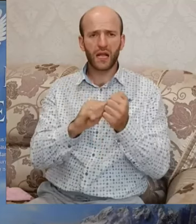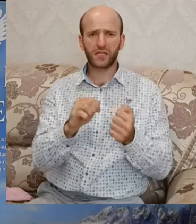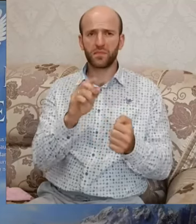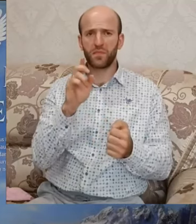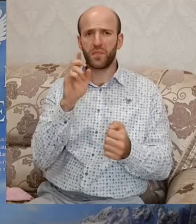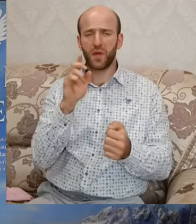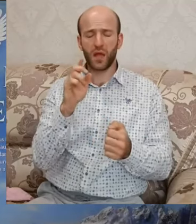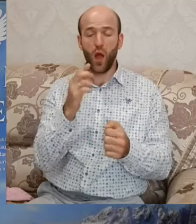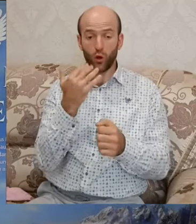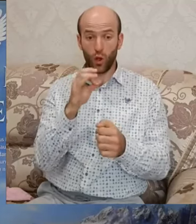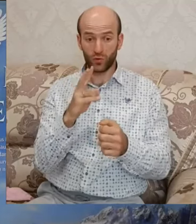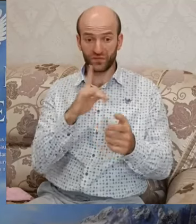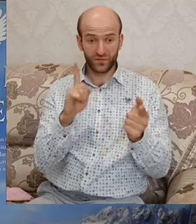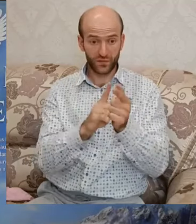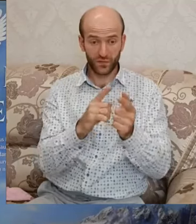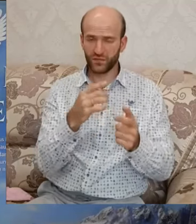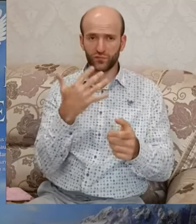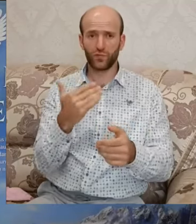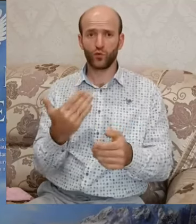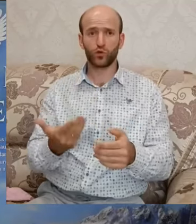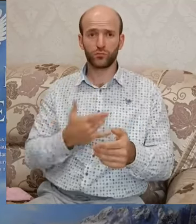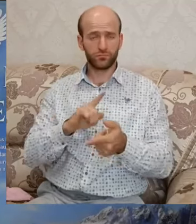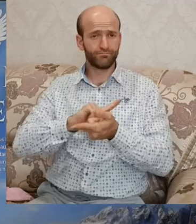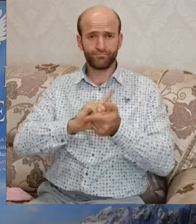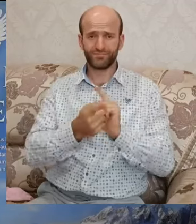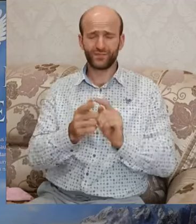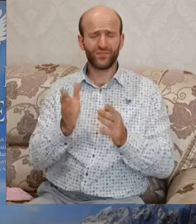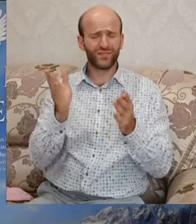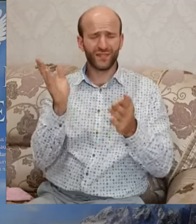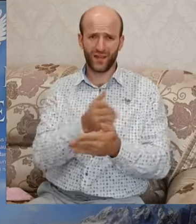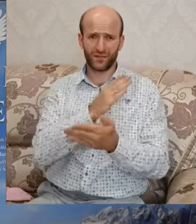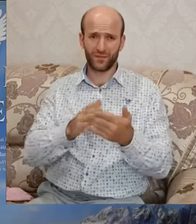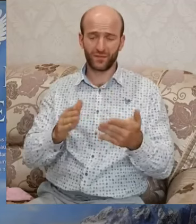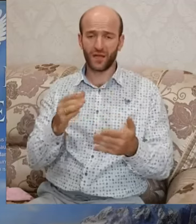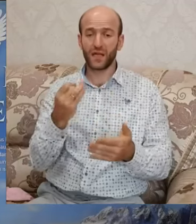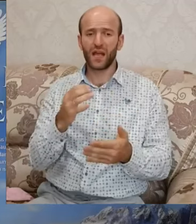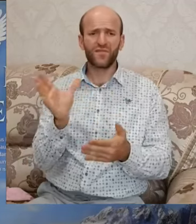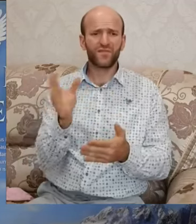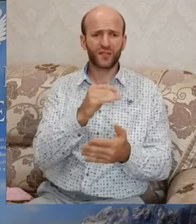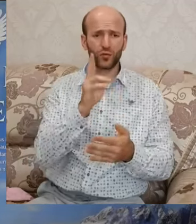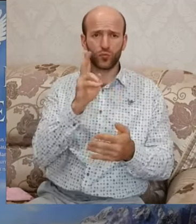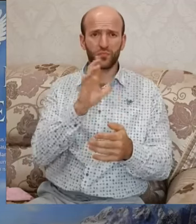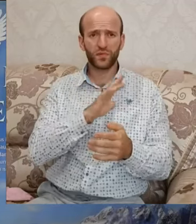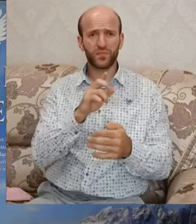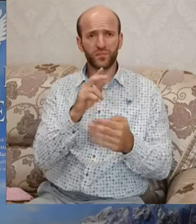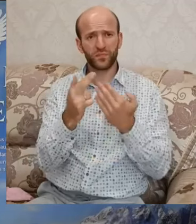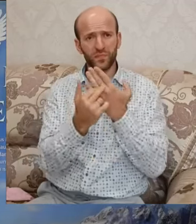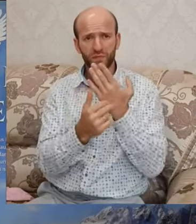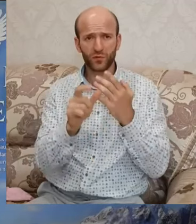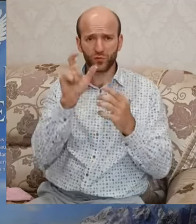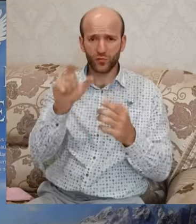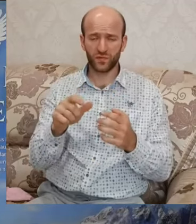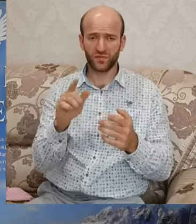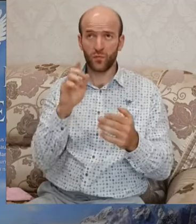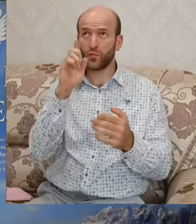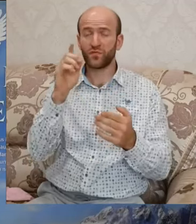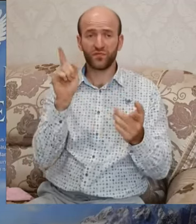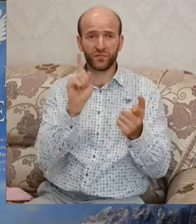с Богом, он менялся. Mes irgi jau pasikeitėm. И мы тоже уже поменялись. Amen. Ir mes keičiamės toliau iš